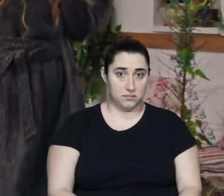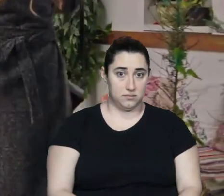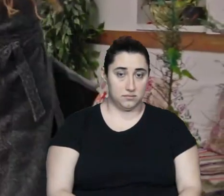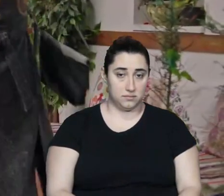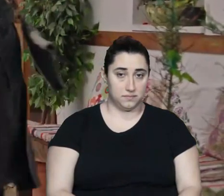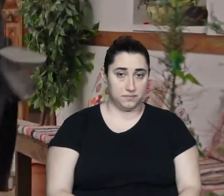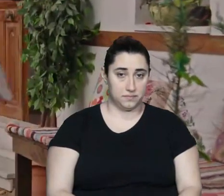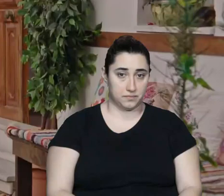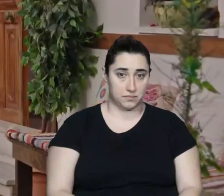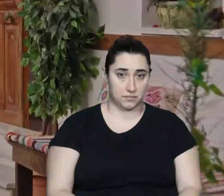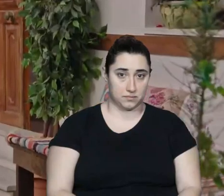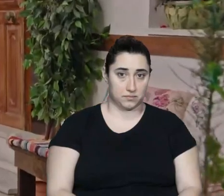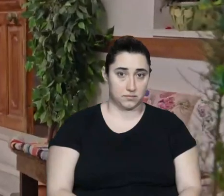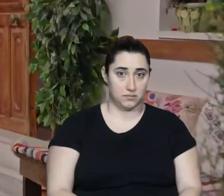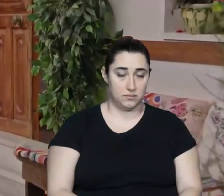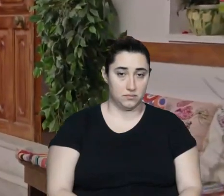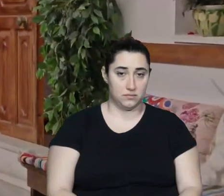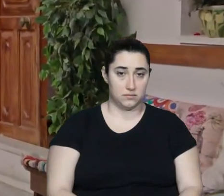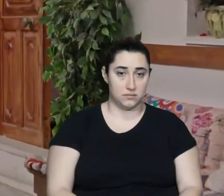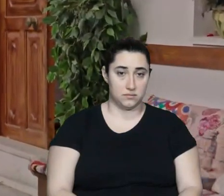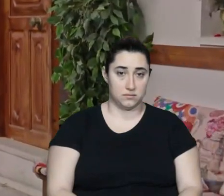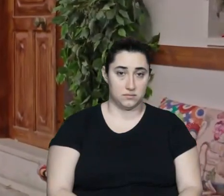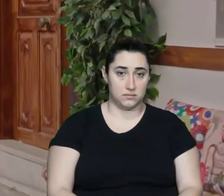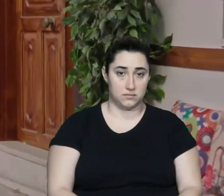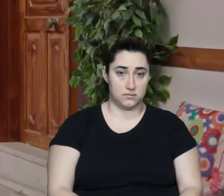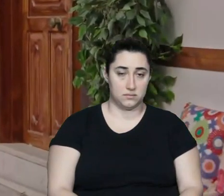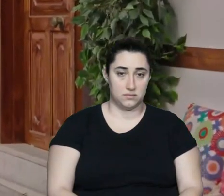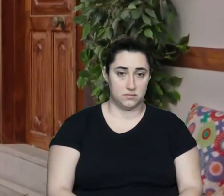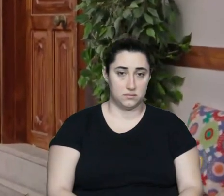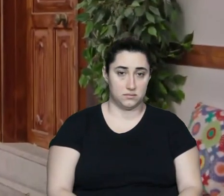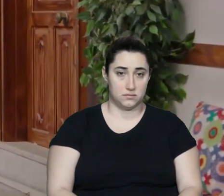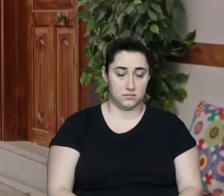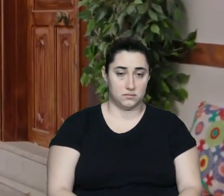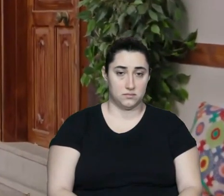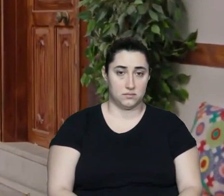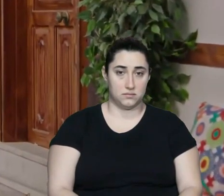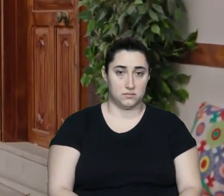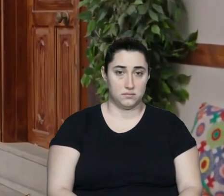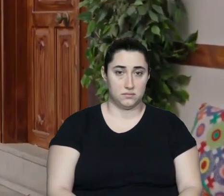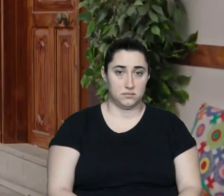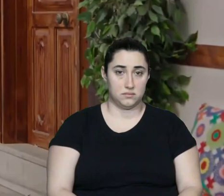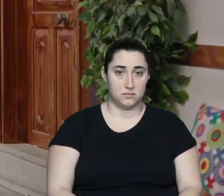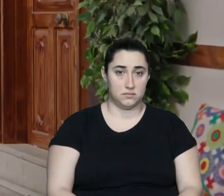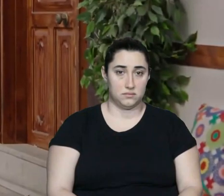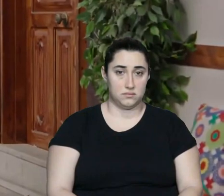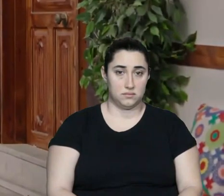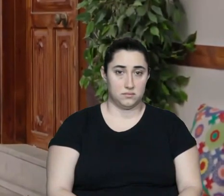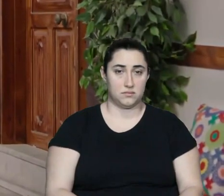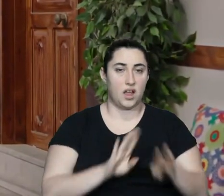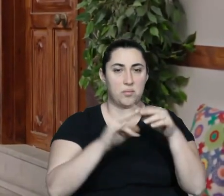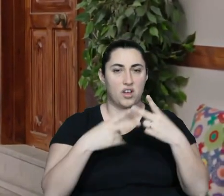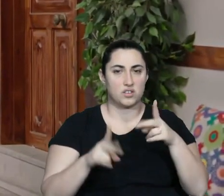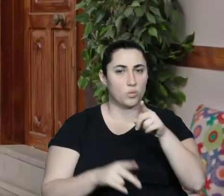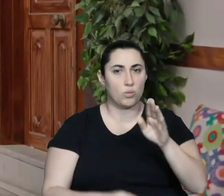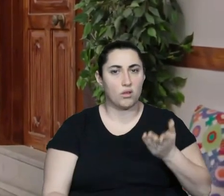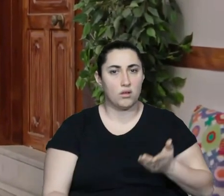Alev anahtarını arayarak İbrahim'in evine yürüyor. Kapının açık olduğunu görünce şaşkınca durdu. Başını çevirip sokağa doğru baktı. Kapı niye